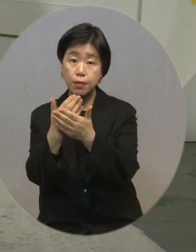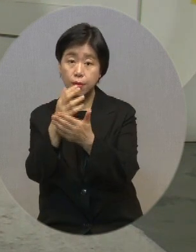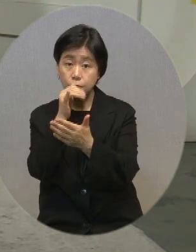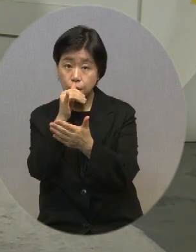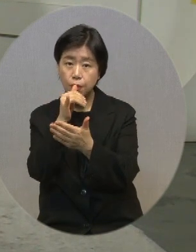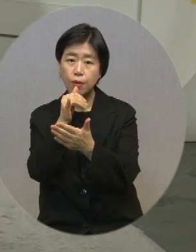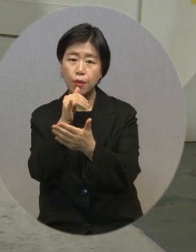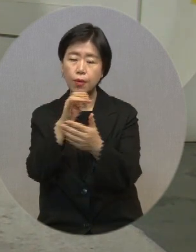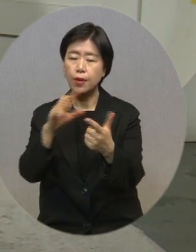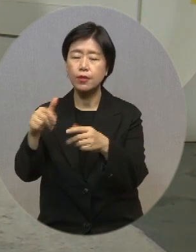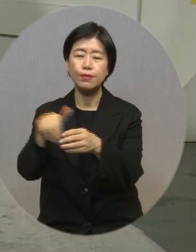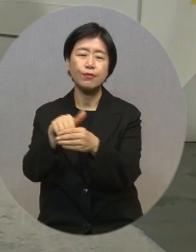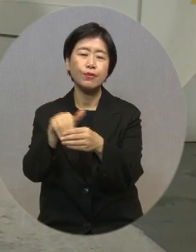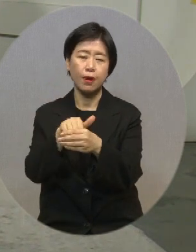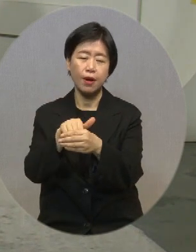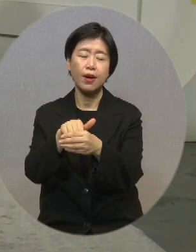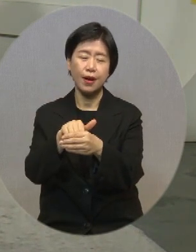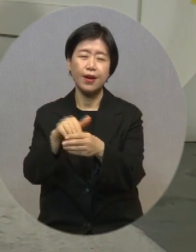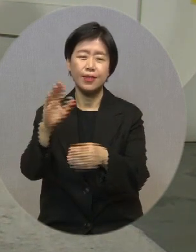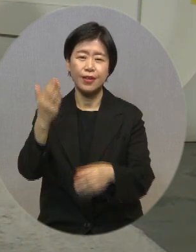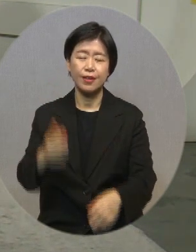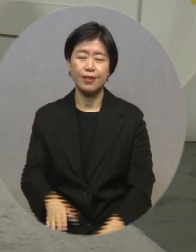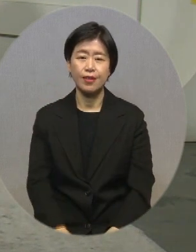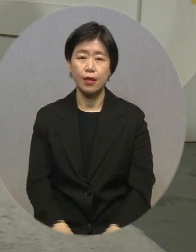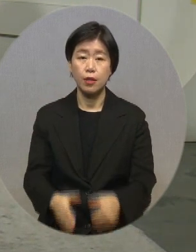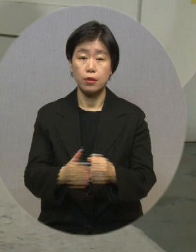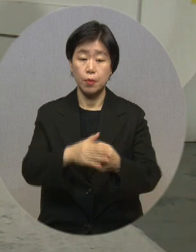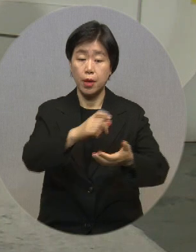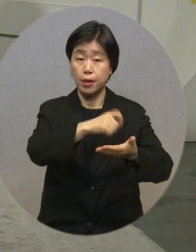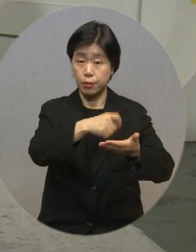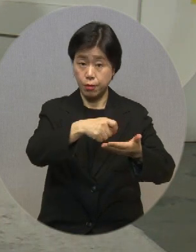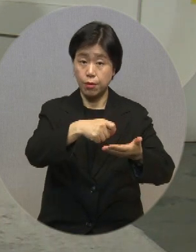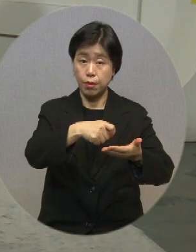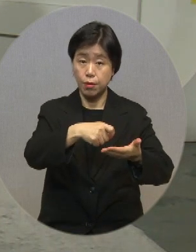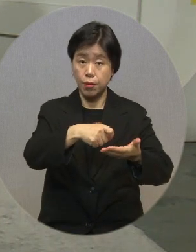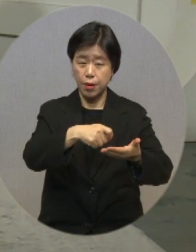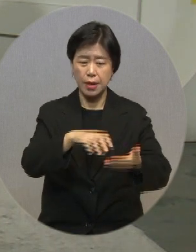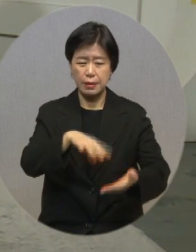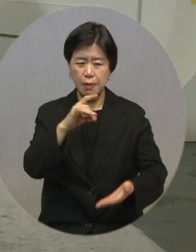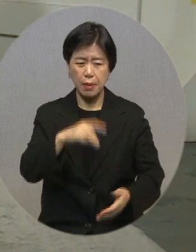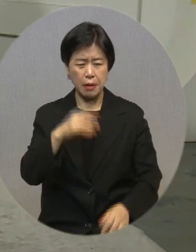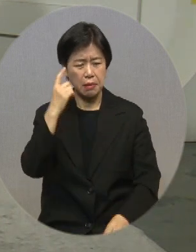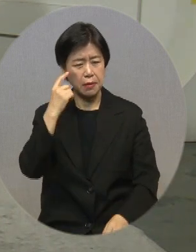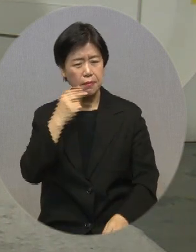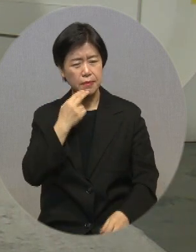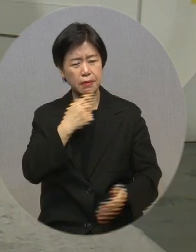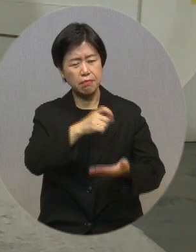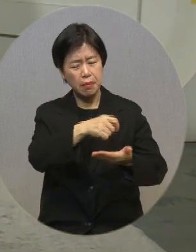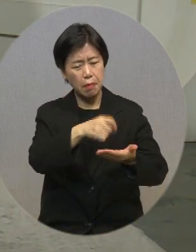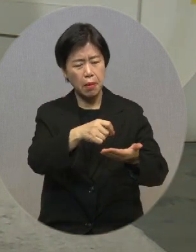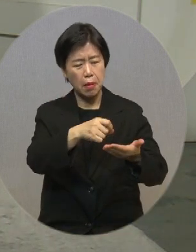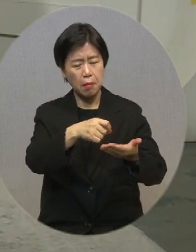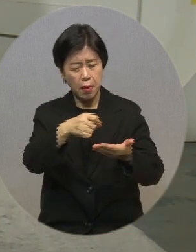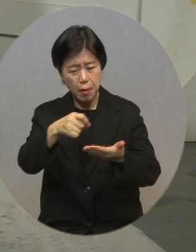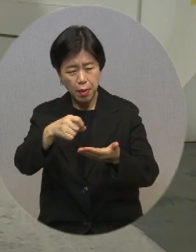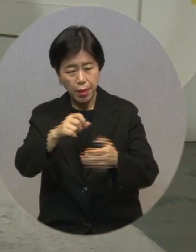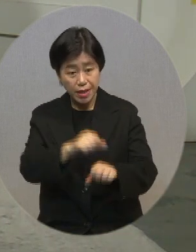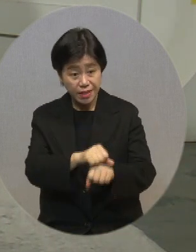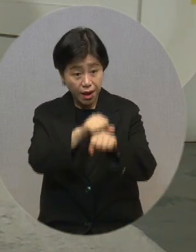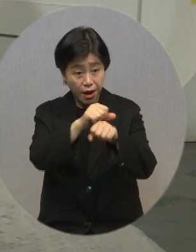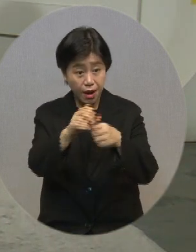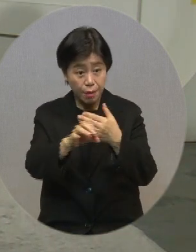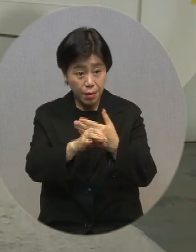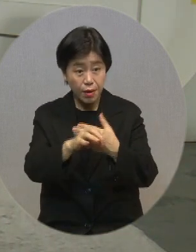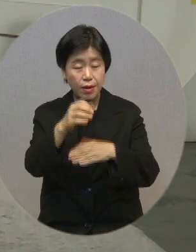하고 예. 그러니까 낙서도 네. 많이 하면 이게 예, 또 어떤 하나의 문학이 되고 전문 분야가 된다. 예. 그러니까